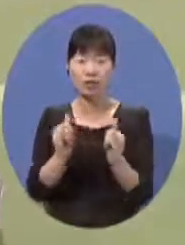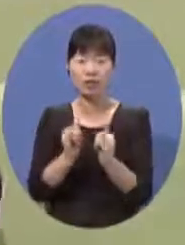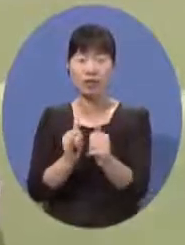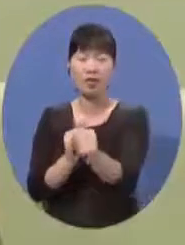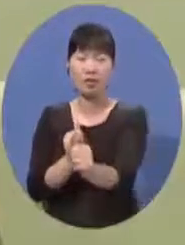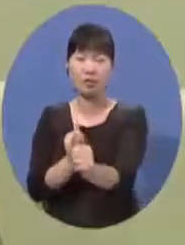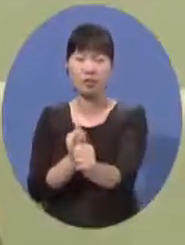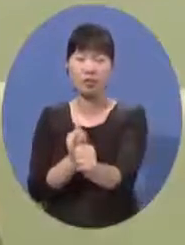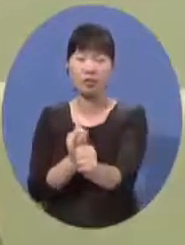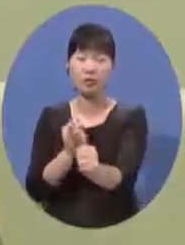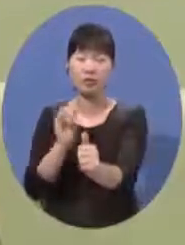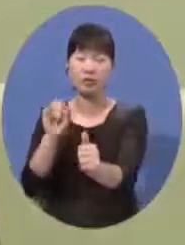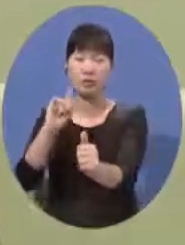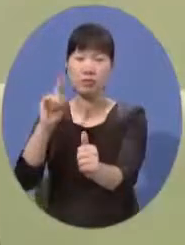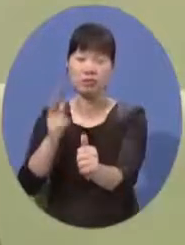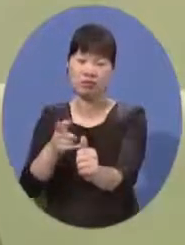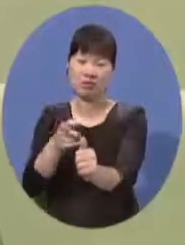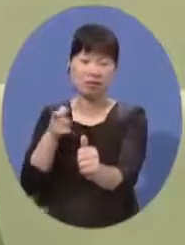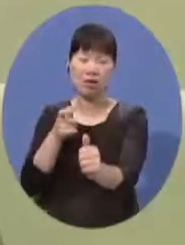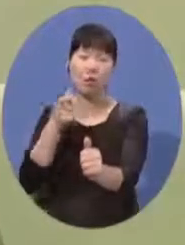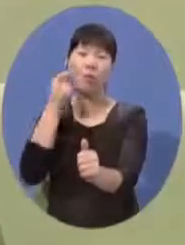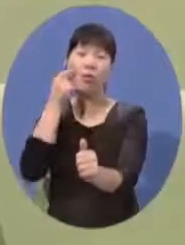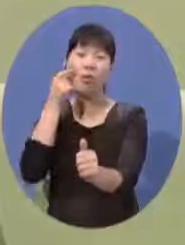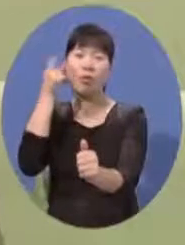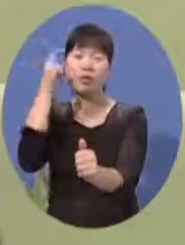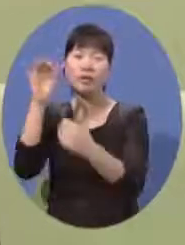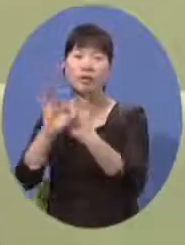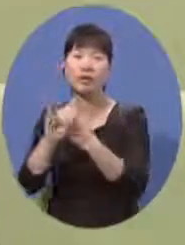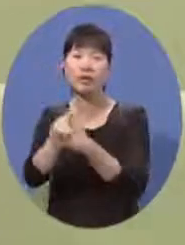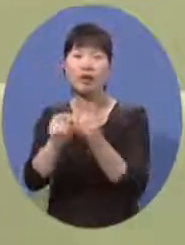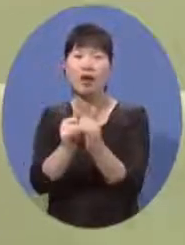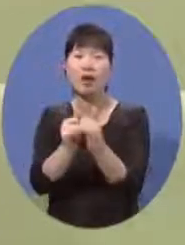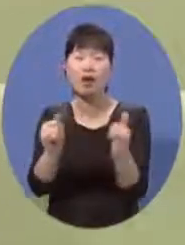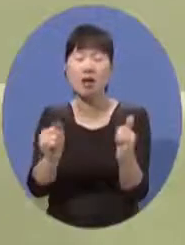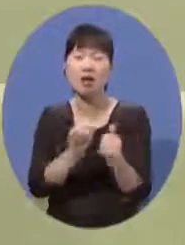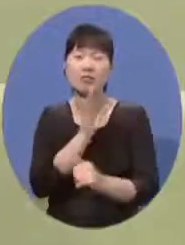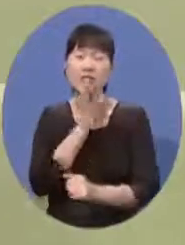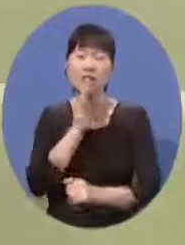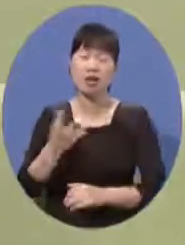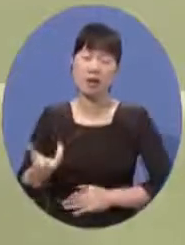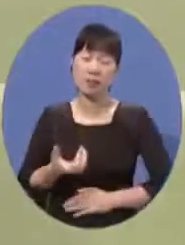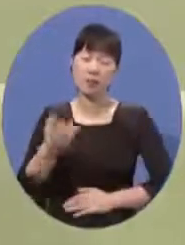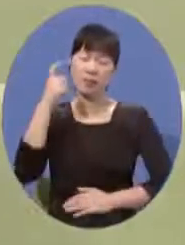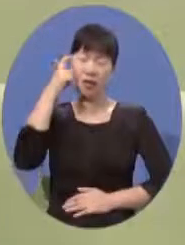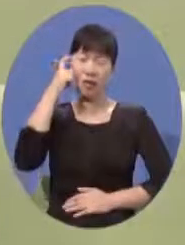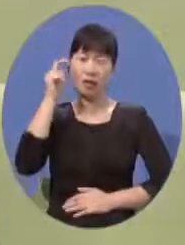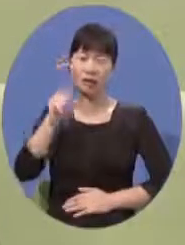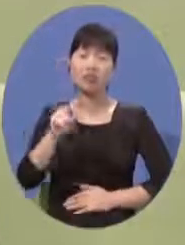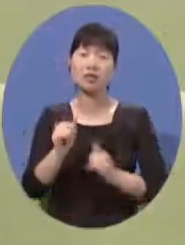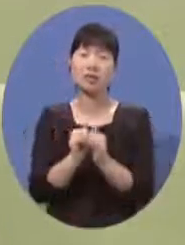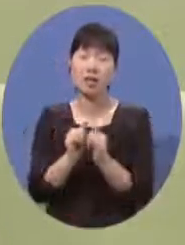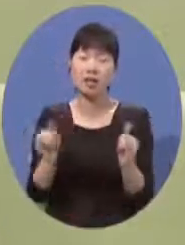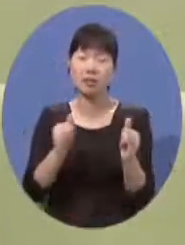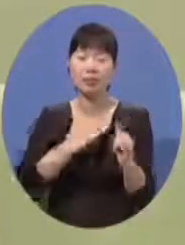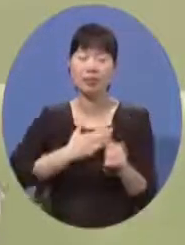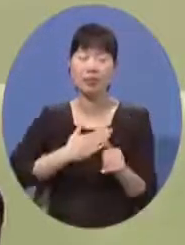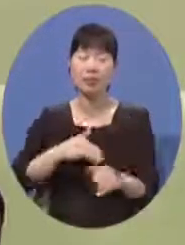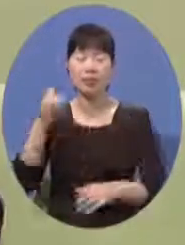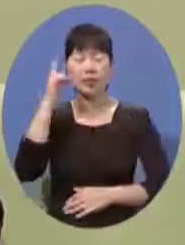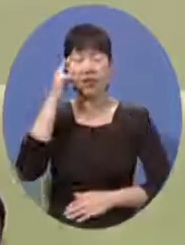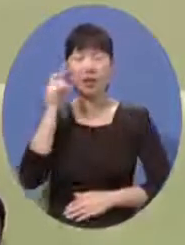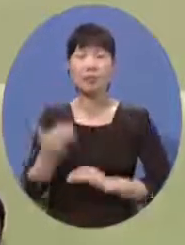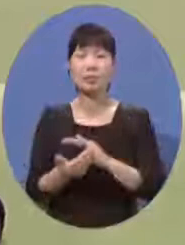있고 총을 거의 사람들이 못 쏜다는 거예요. 그렇죠. 왜냐하면 그 사람이 얼마나 아플까. 당연하죠. 그 사람이 예. 기분이 어떨까를